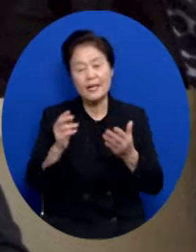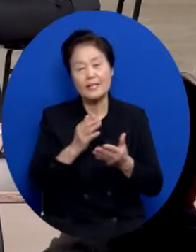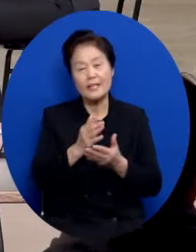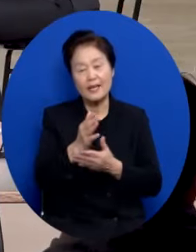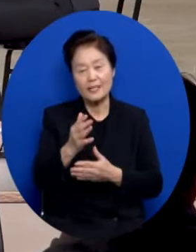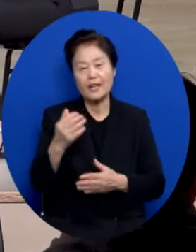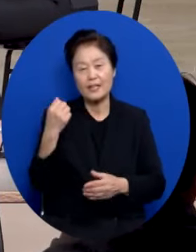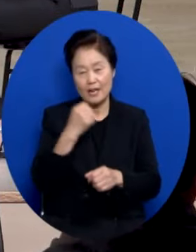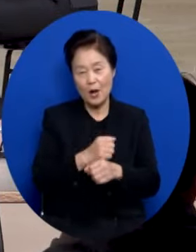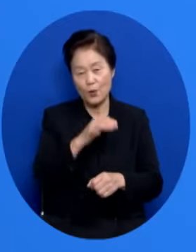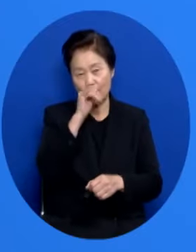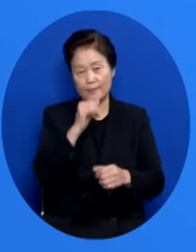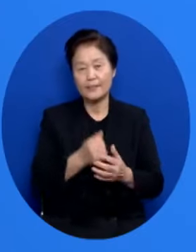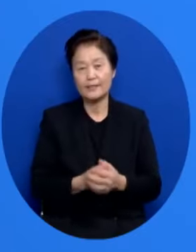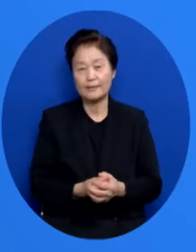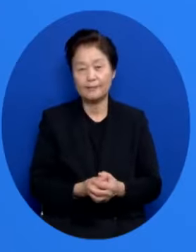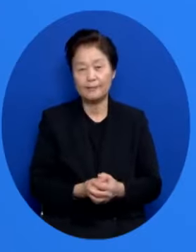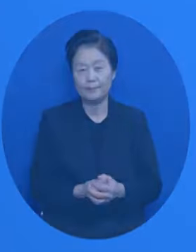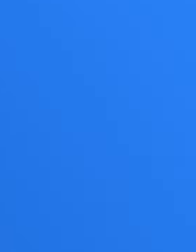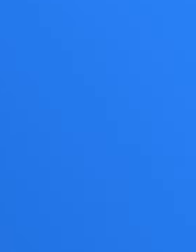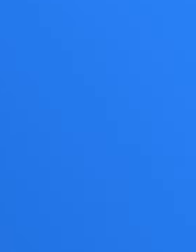이어가고 있습니다.